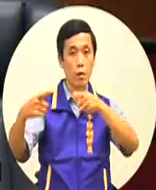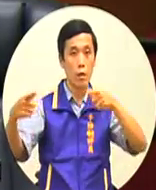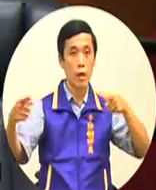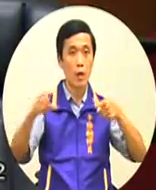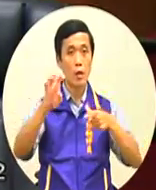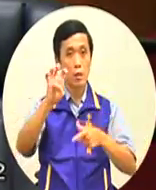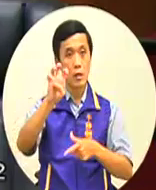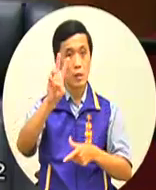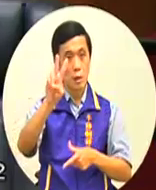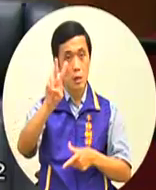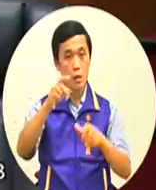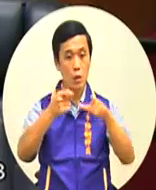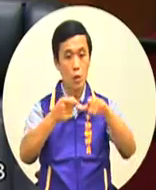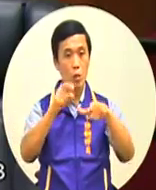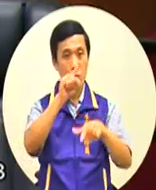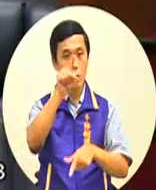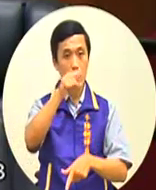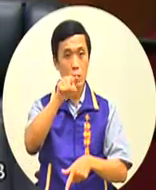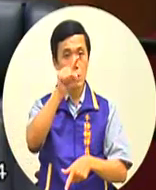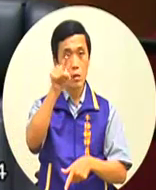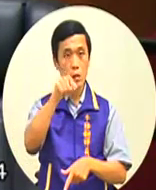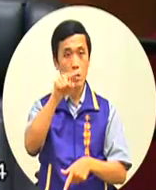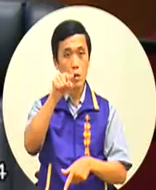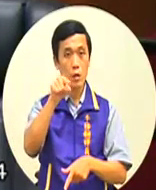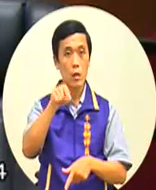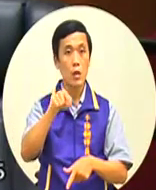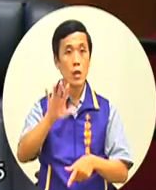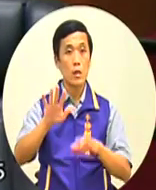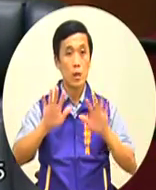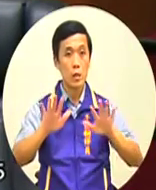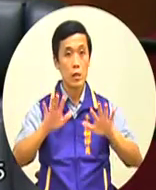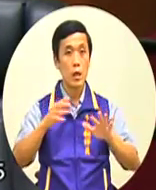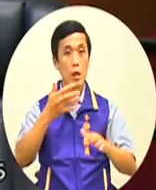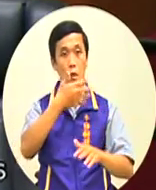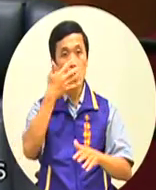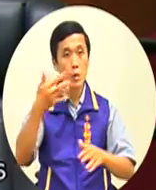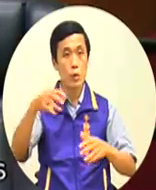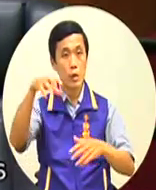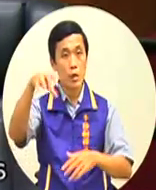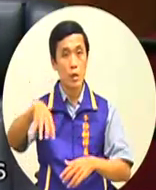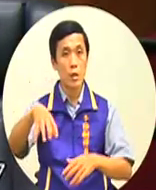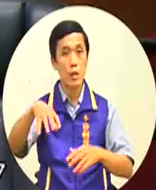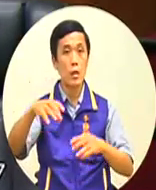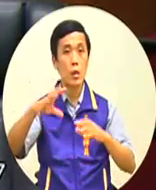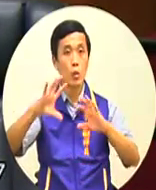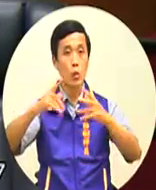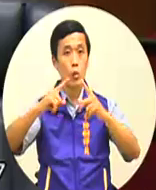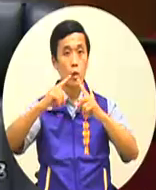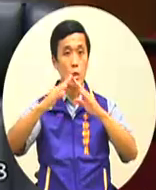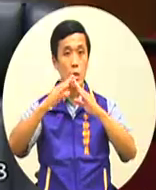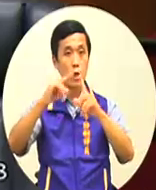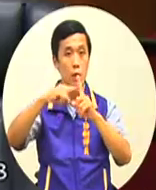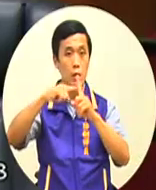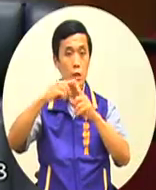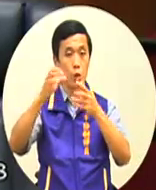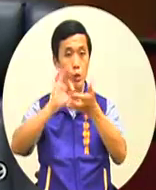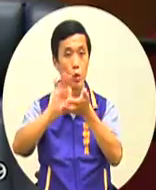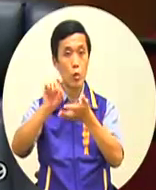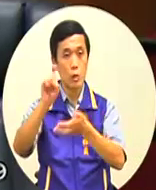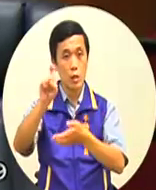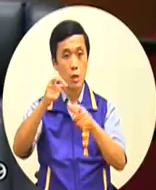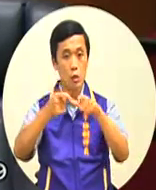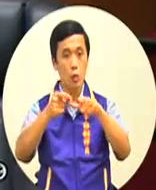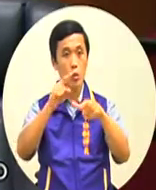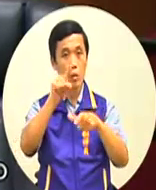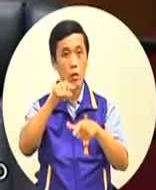42公顷，目前音乐厅国家级的音乐厅有10公顷，使用了10公顷，啊，